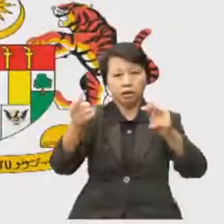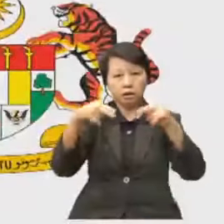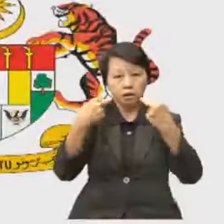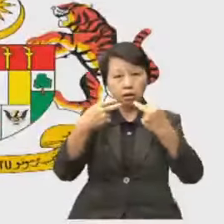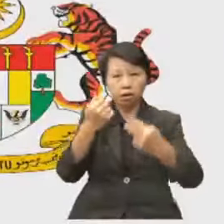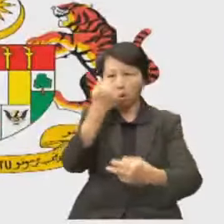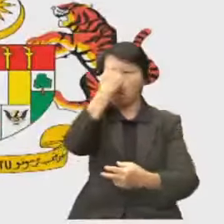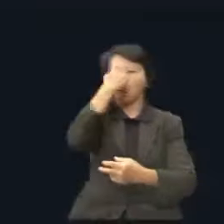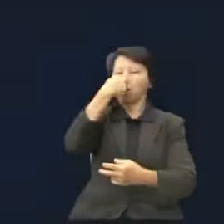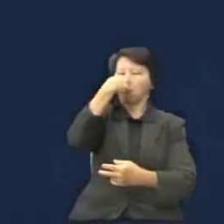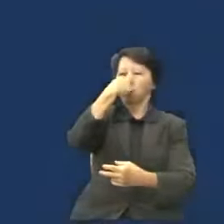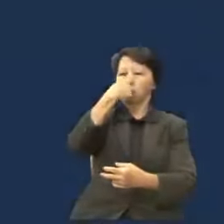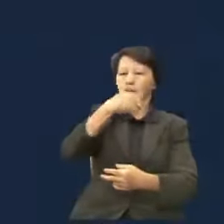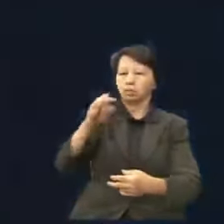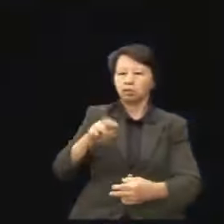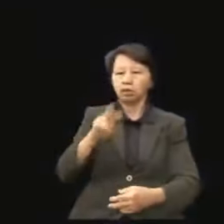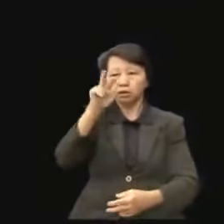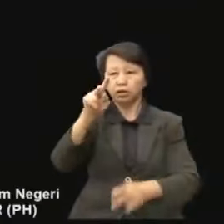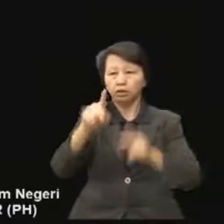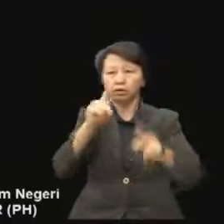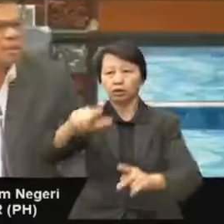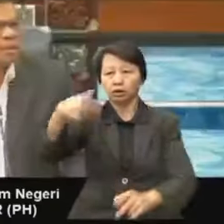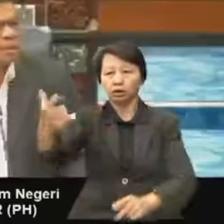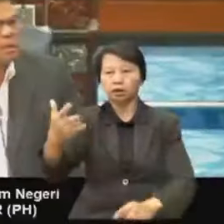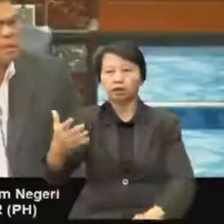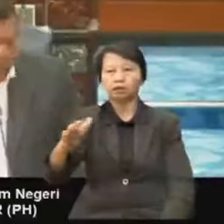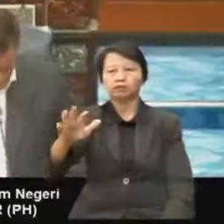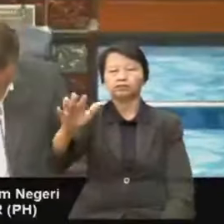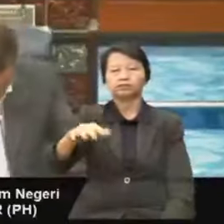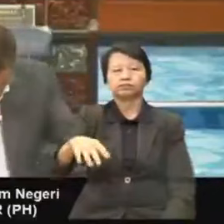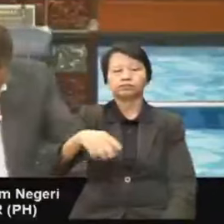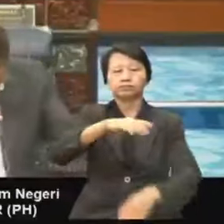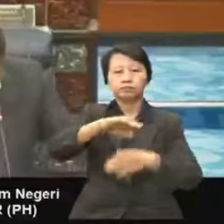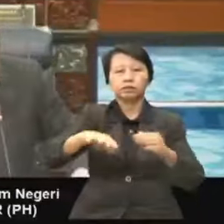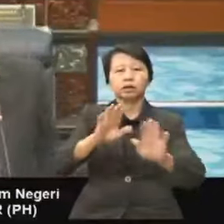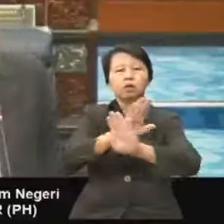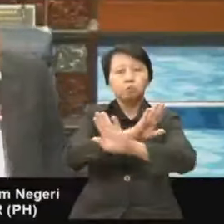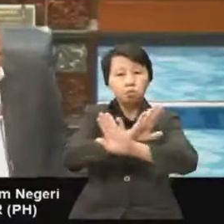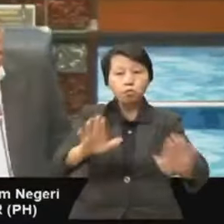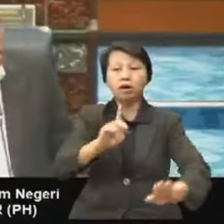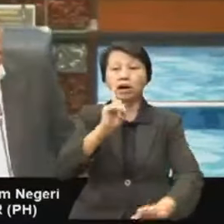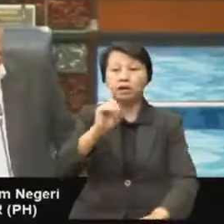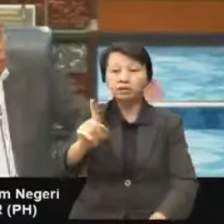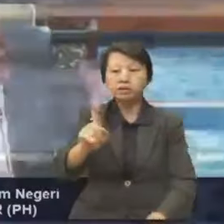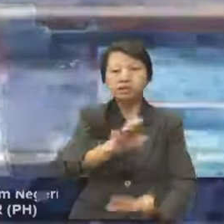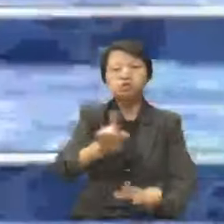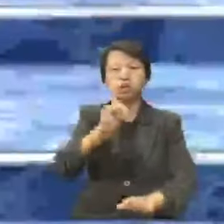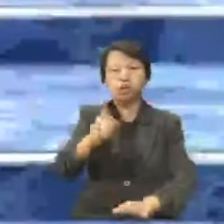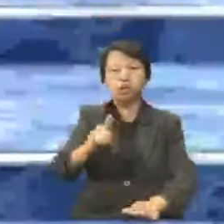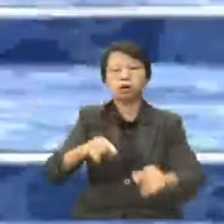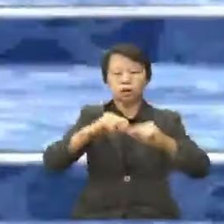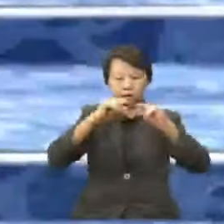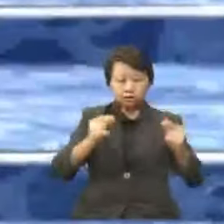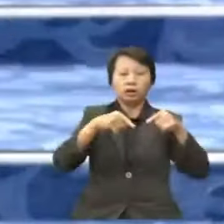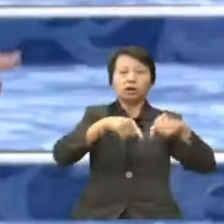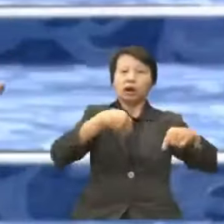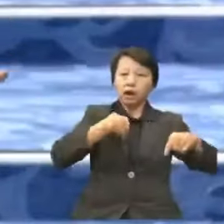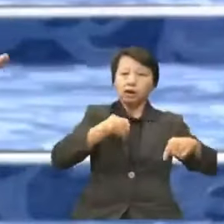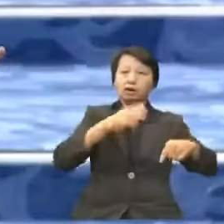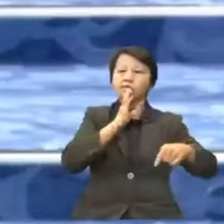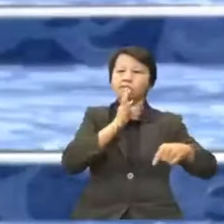kena Kat Aku bukan tengok kat orang lain yang berhormat menteri di kalangan nonmlim pula penjelasan pun